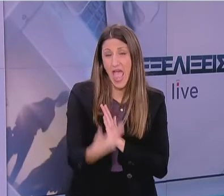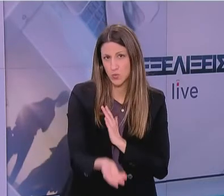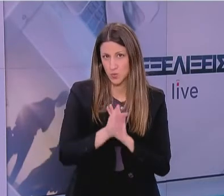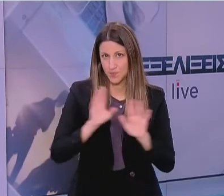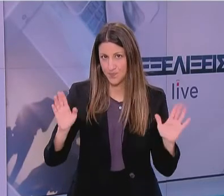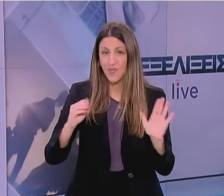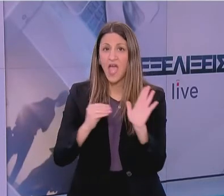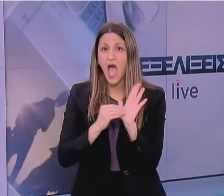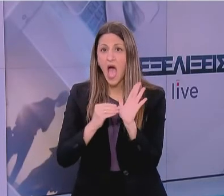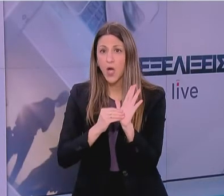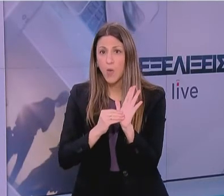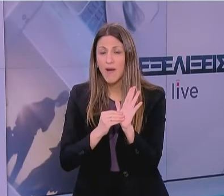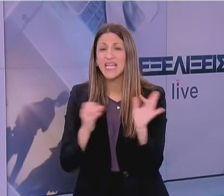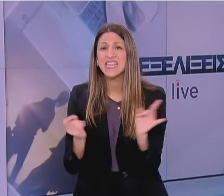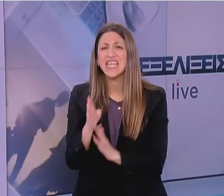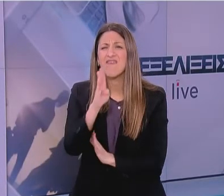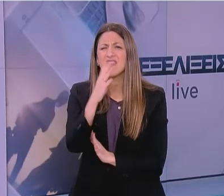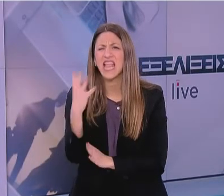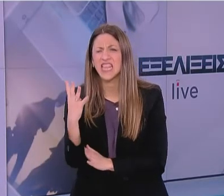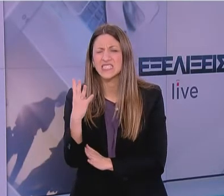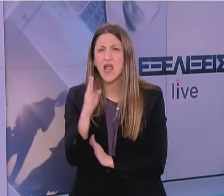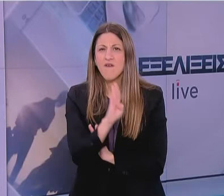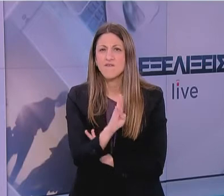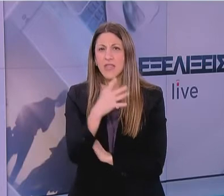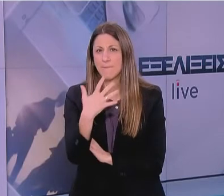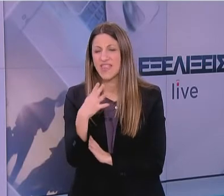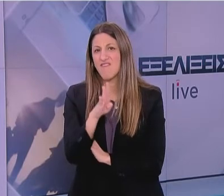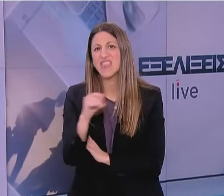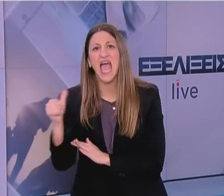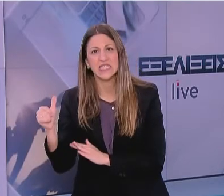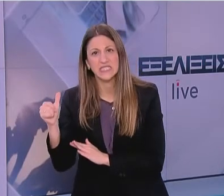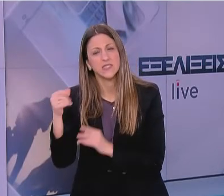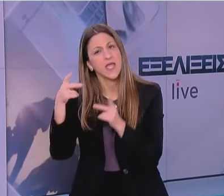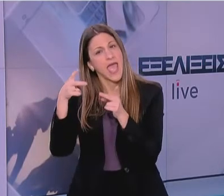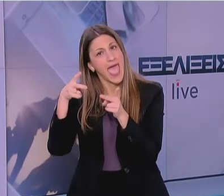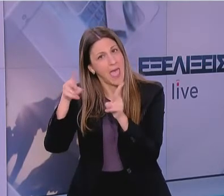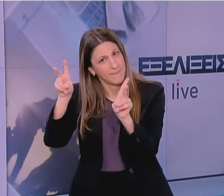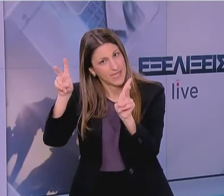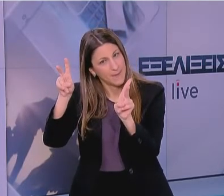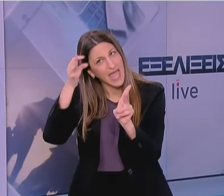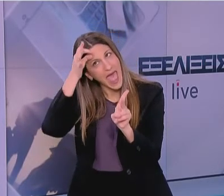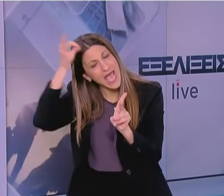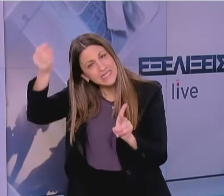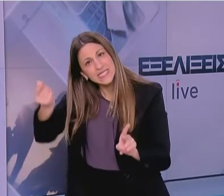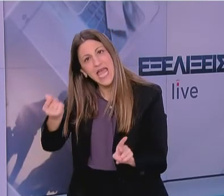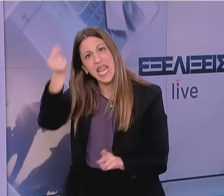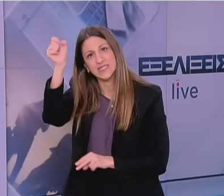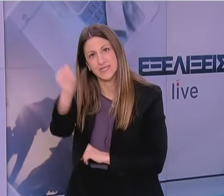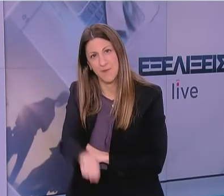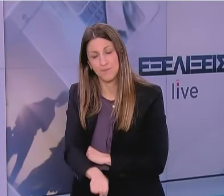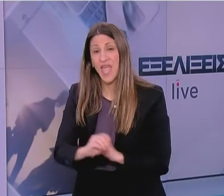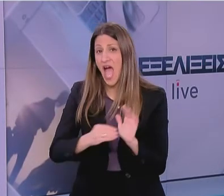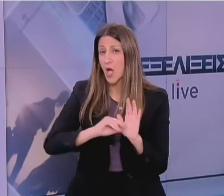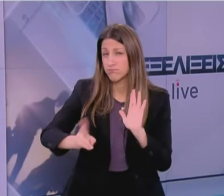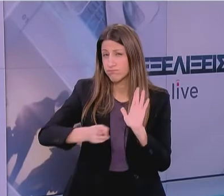μετακίνησης για τις περιπτώσεις Β4, Β5 και Β6 με πολύ συγκεκριμένες εξαιρέσεις. Ενώ